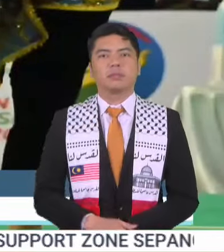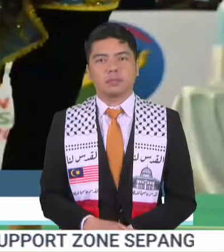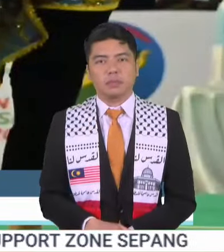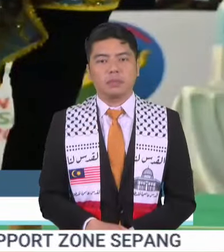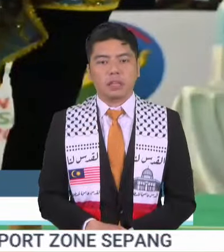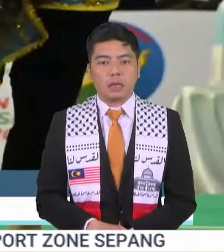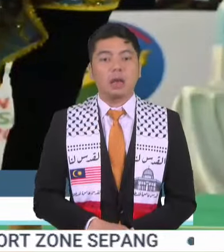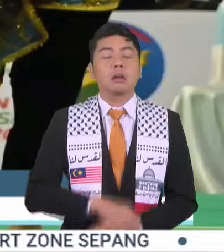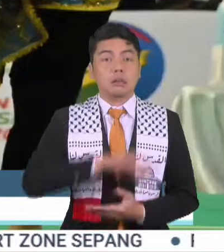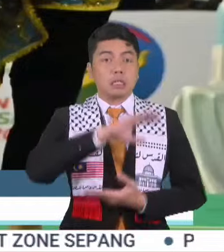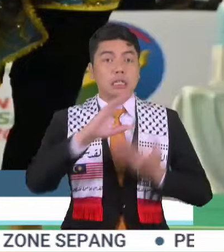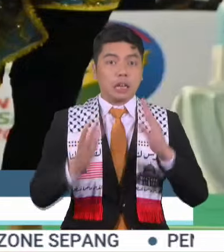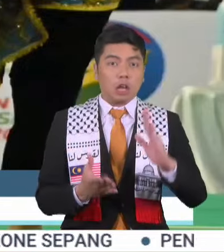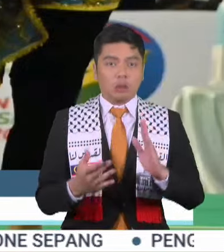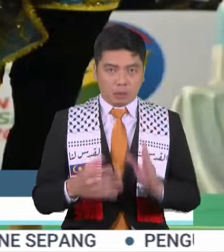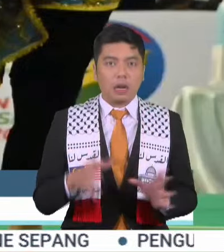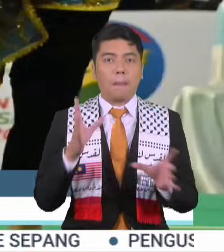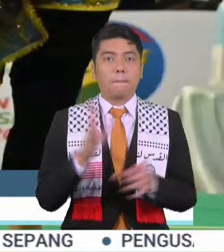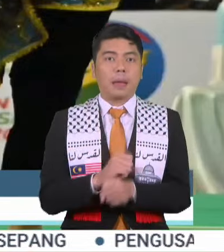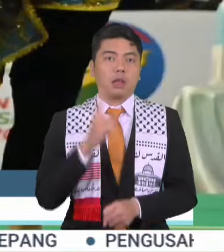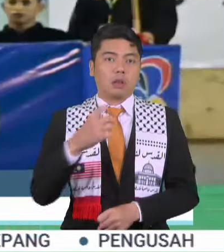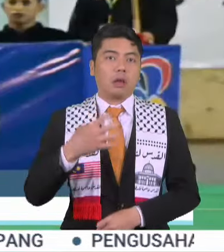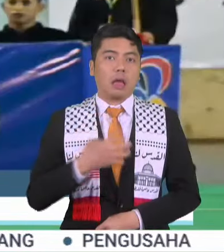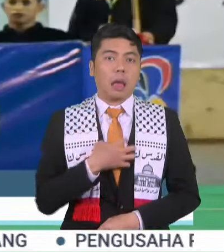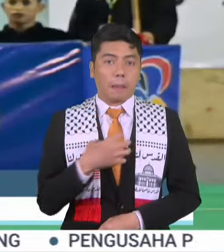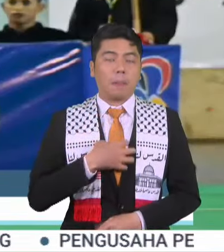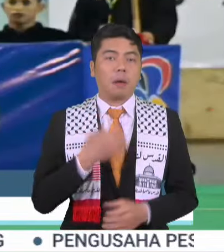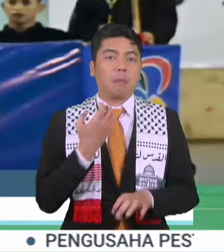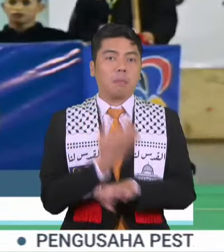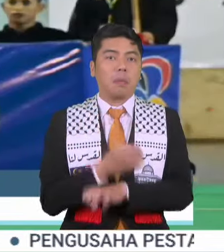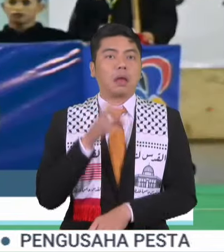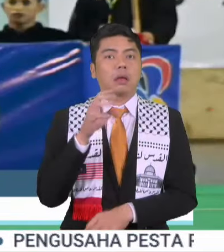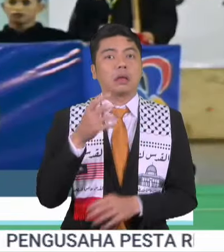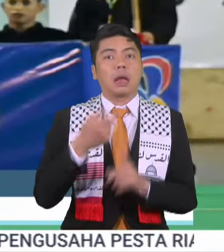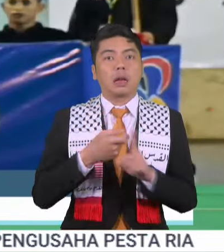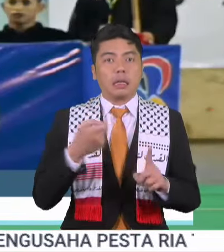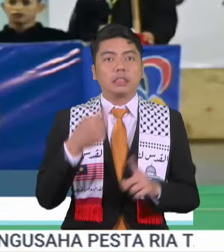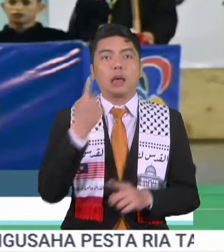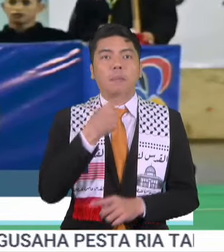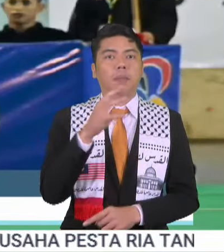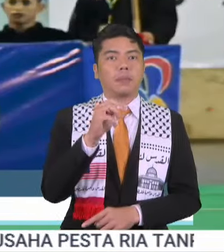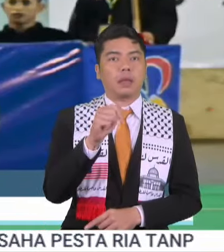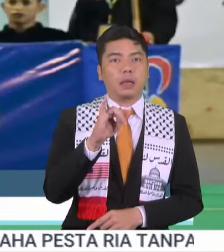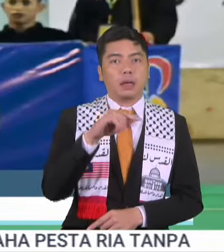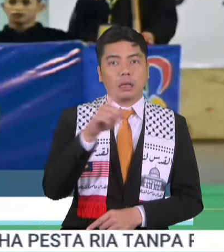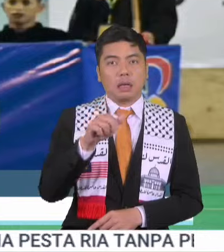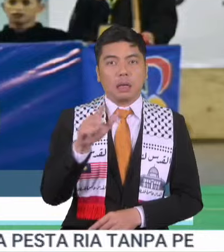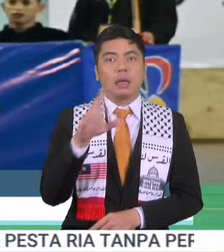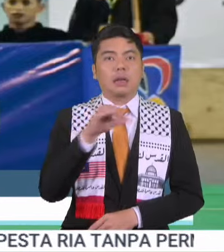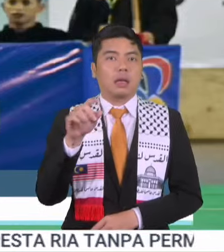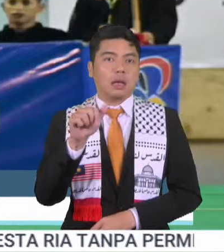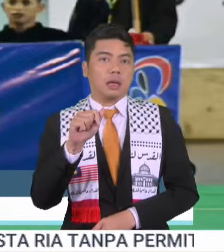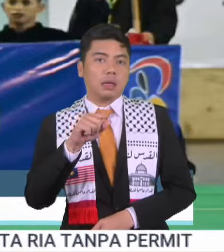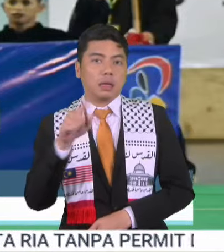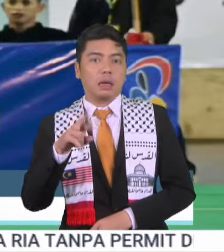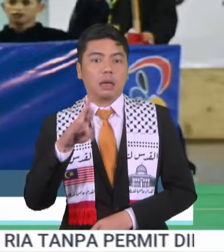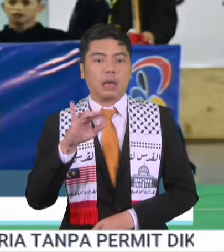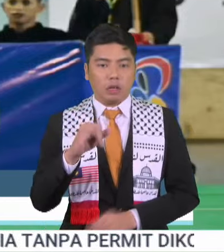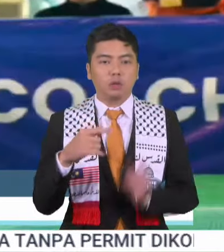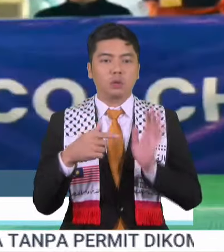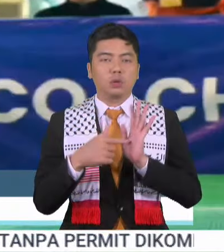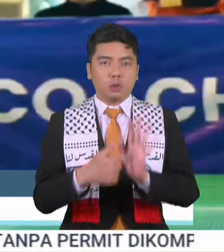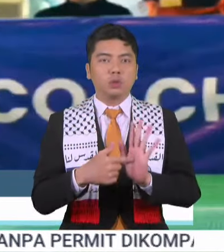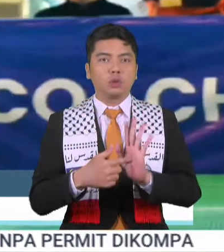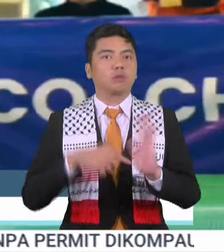Sementara skuad silat menyumbang satu pingat emas melalui Maizal Mazli Mansor dan Muhammad Azri Farhan Muhammad Azri dalam acara seni